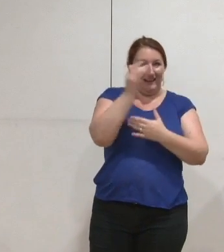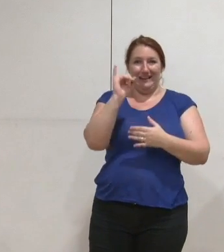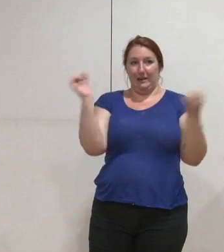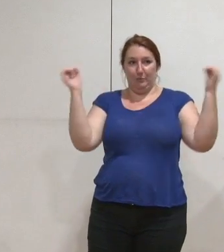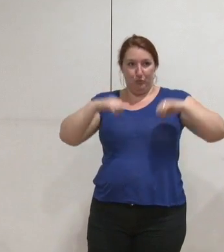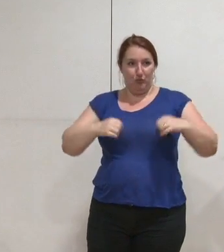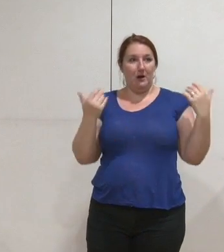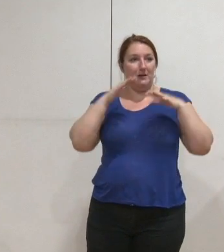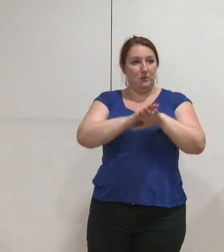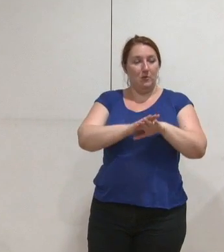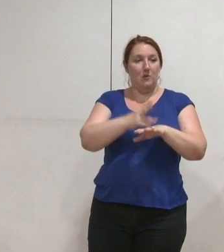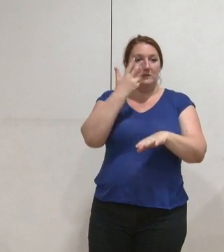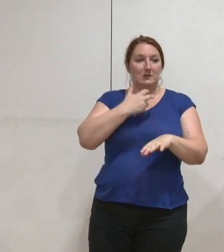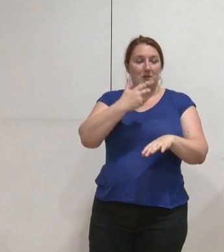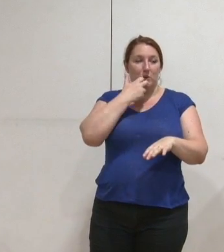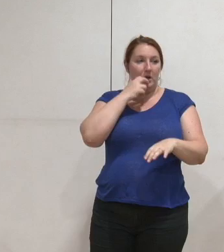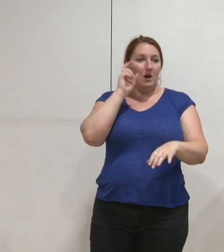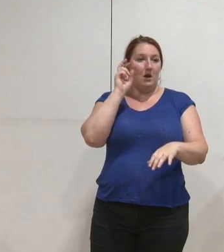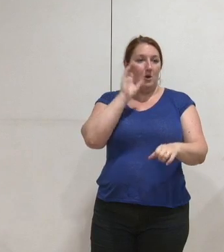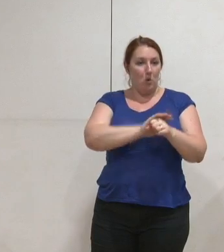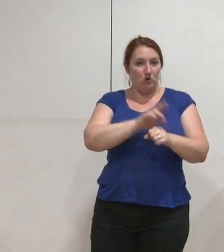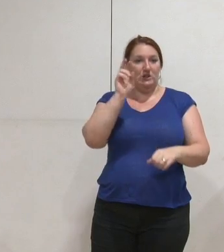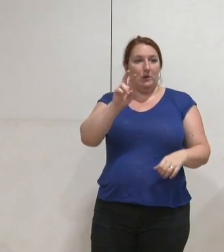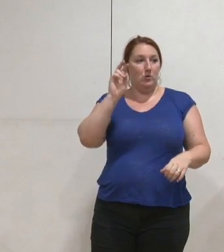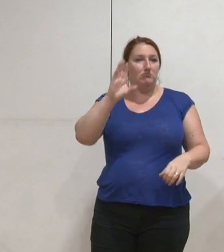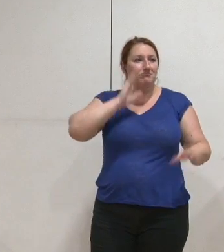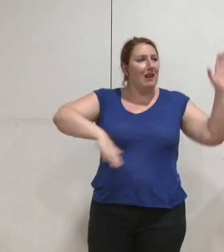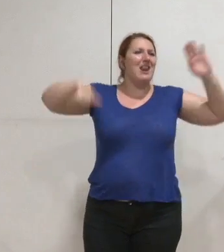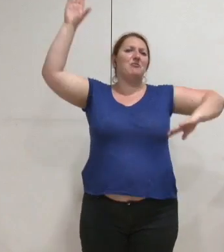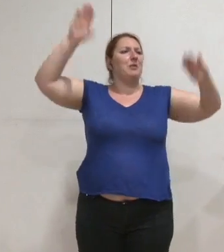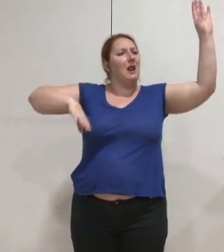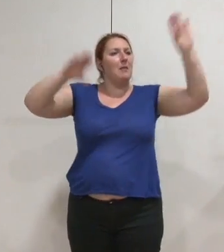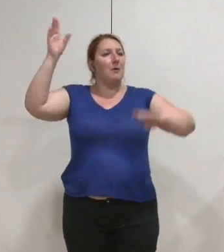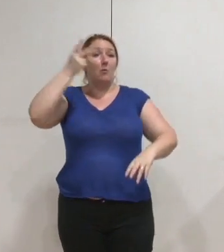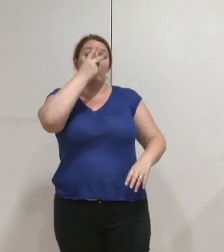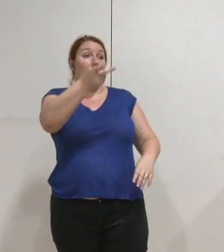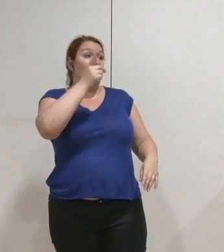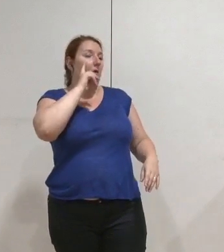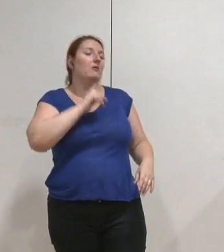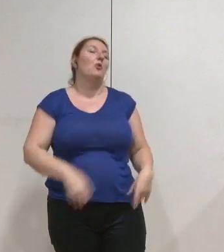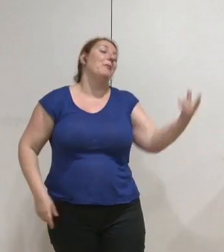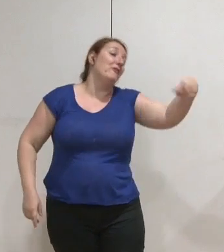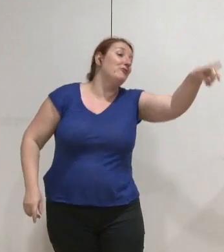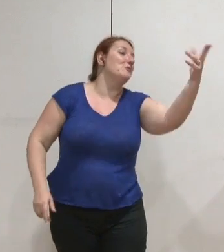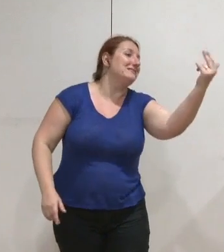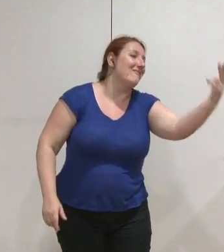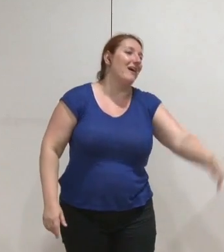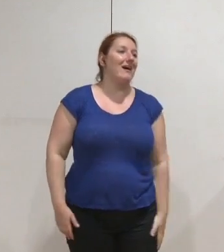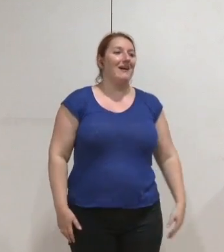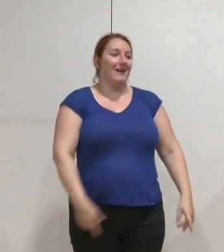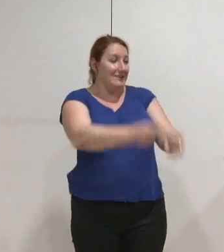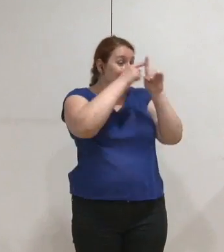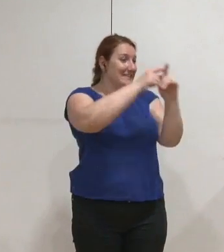rassemblement citoyen de la gauche et écologistes délibération adoptée levez bien les mains quand même histoire que je vous vois là parce que sinon c'est non mais vous ça va je vous a en plein